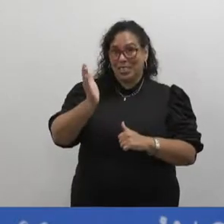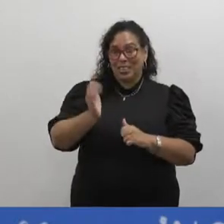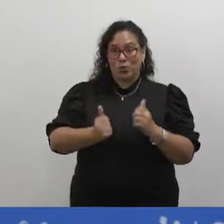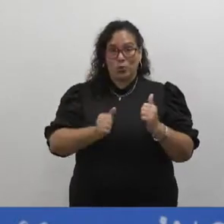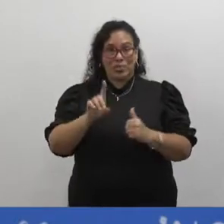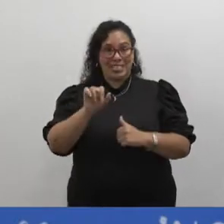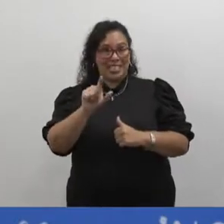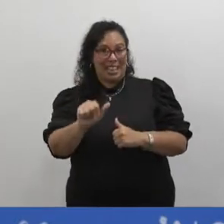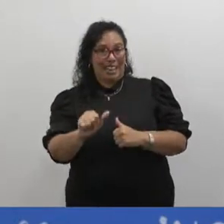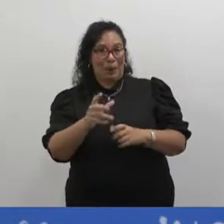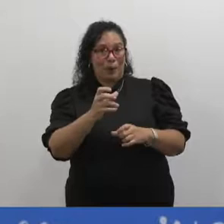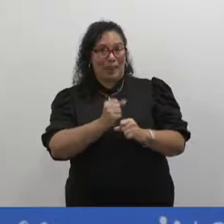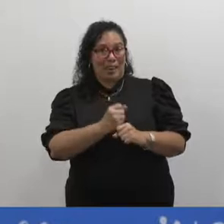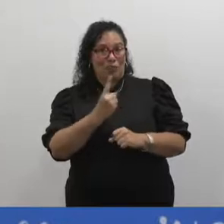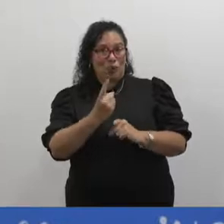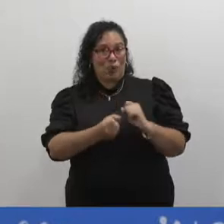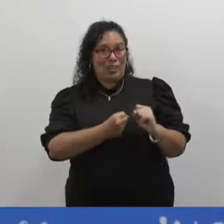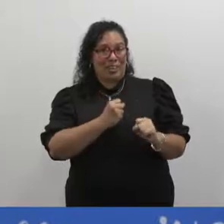bằng hai ấy class